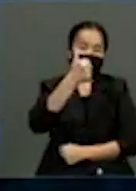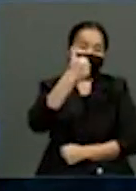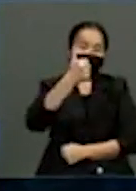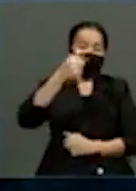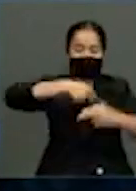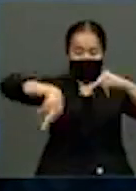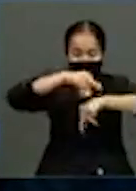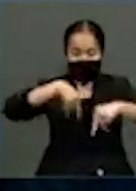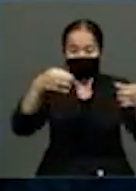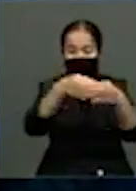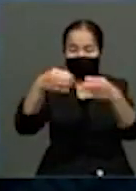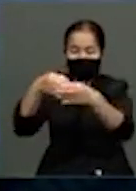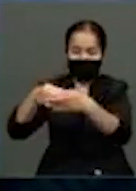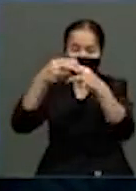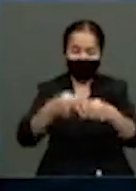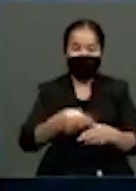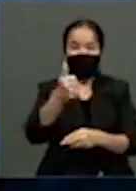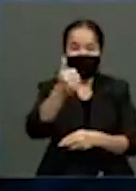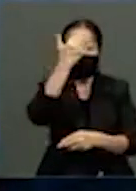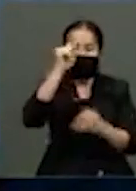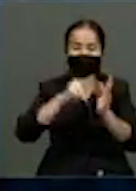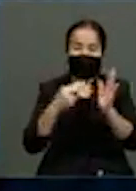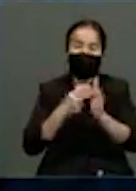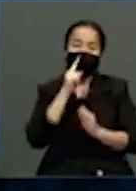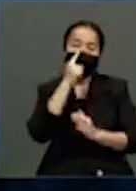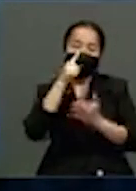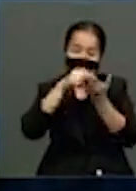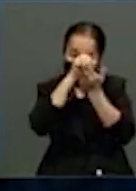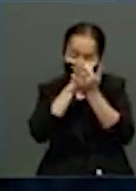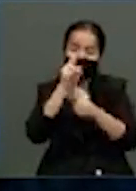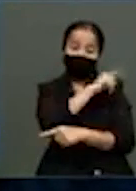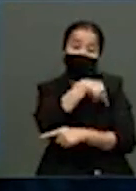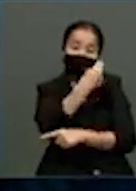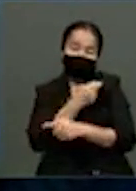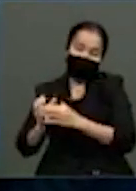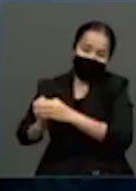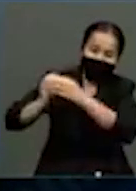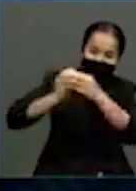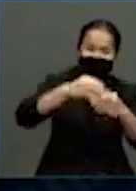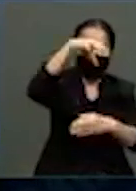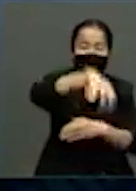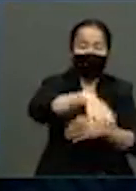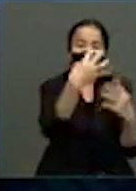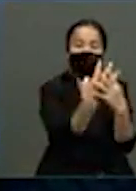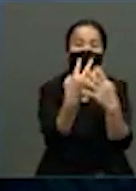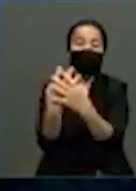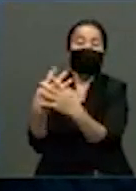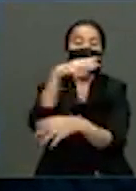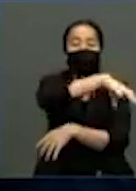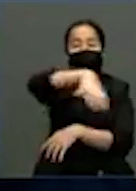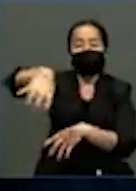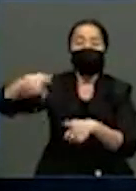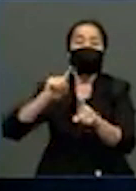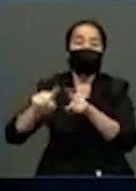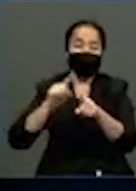ที่จะทำได้เพราะว่าสิ่งที่เกิดขึ้นคือการค้นหาเชิงรุกในพื้นที่เรือนจำยังทำอย่างต่อเนื่องเพราะฉะนั้นการเ